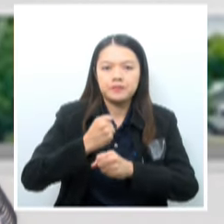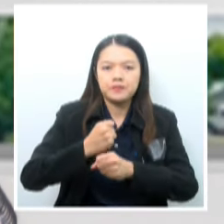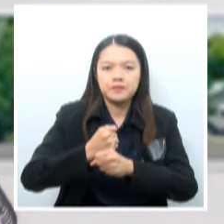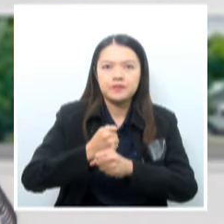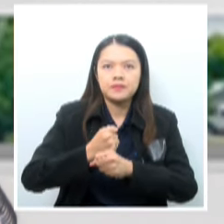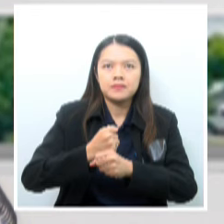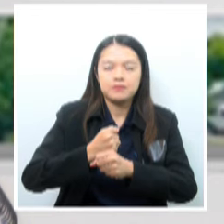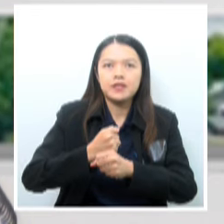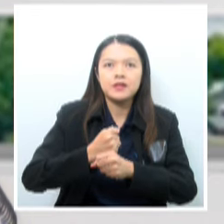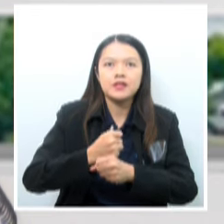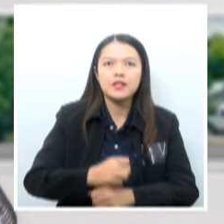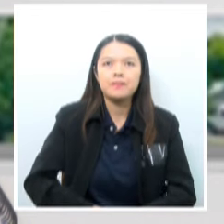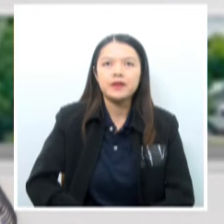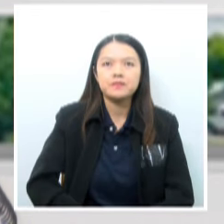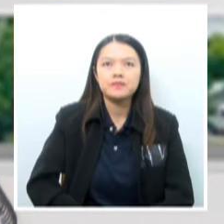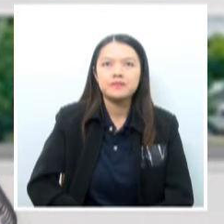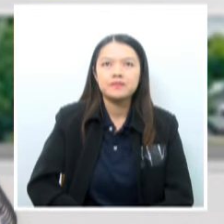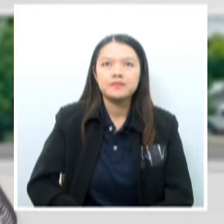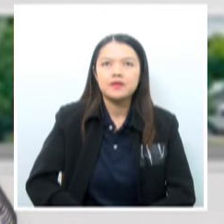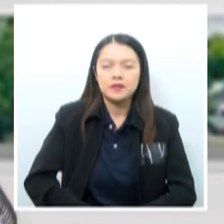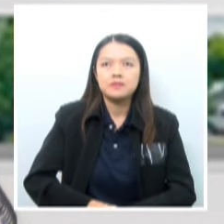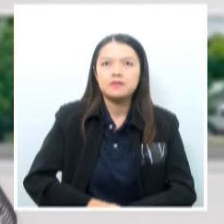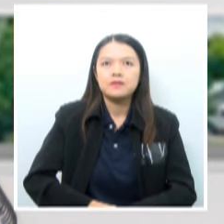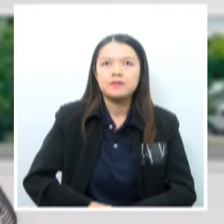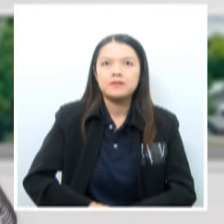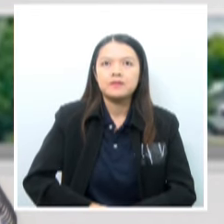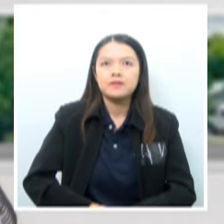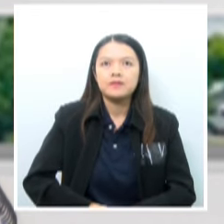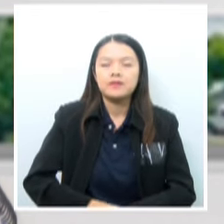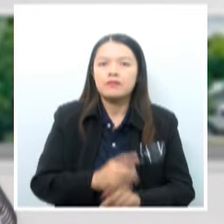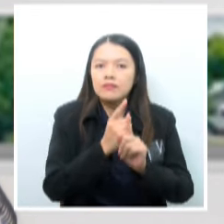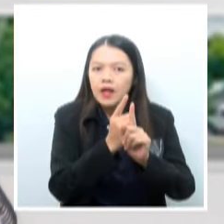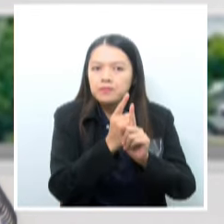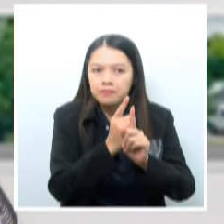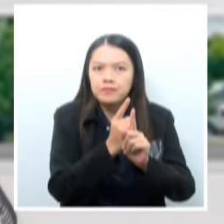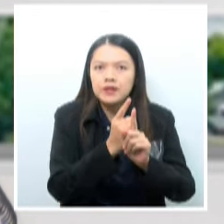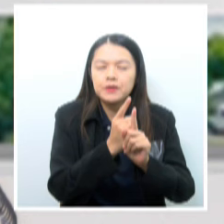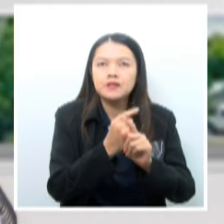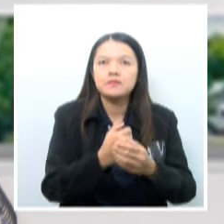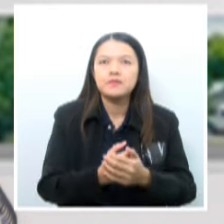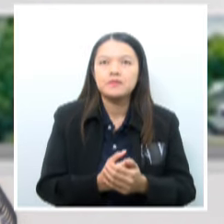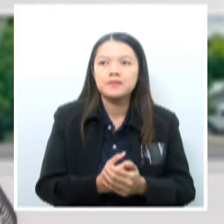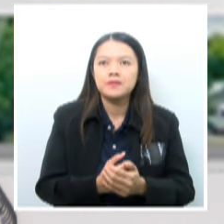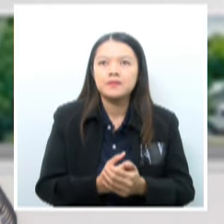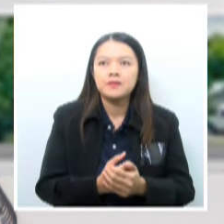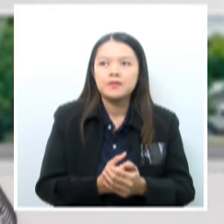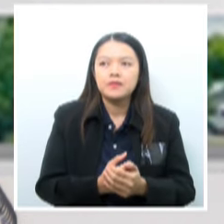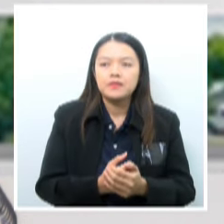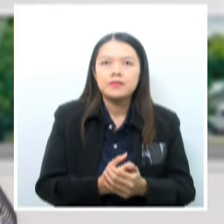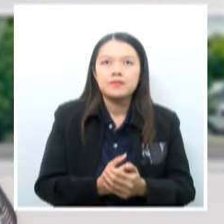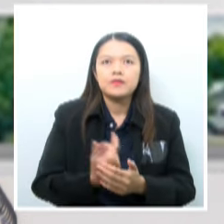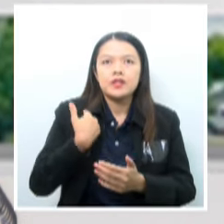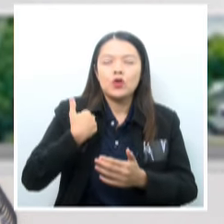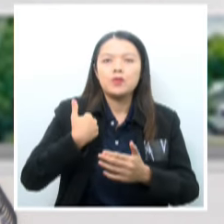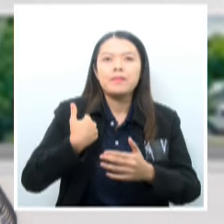กสำนักนะครับรวมถึงทีมงานฝ่ายเลขาหลักของสำนักติดตามที่ขับเคลื่อนและอย่างเข้มข้นและจริงจังซึ่